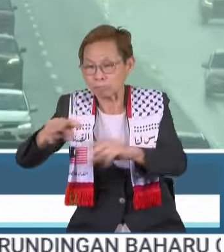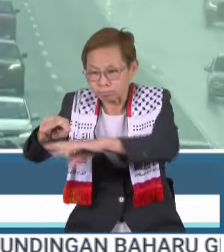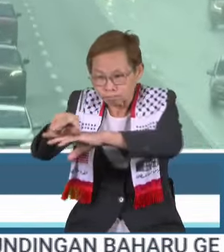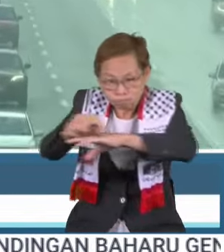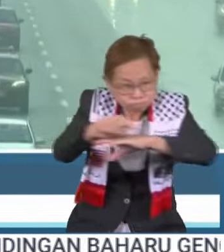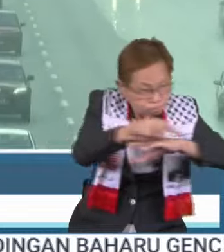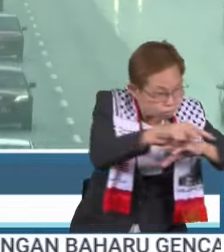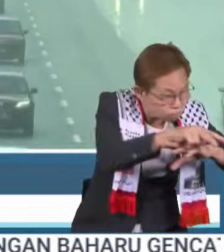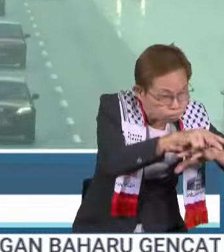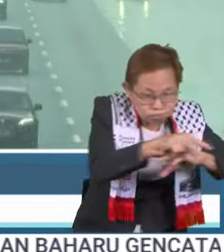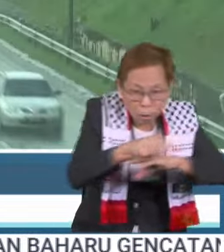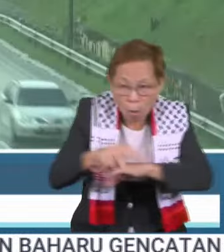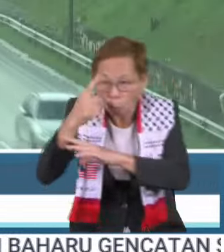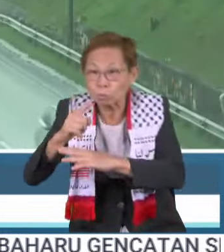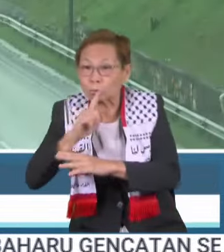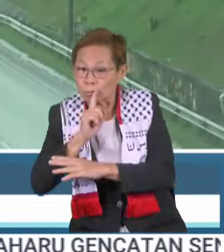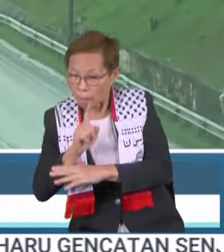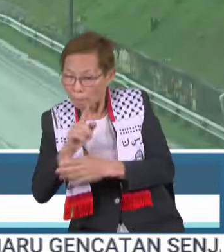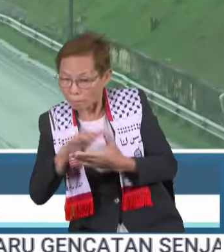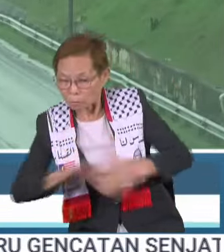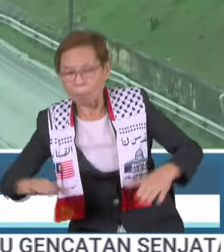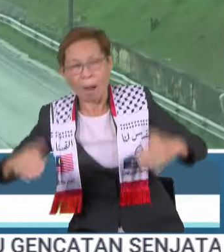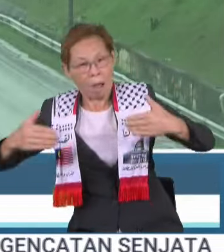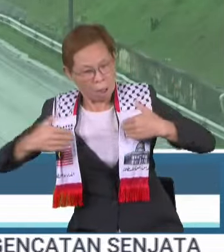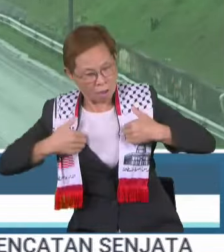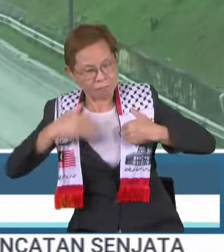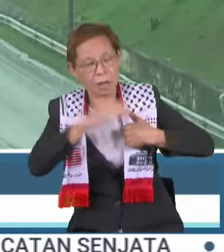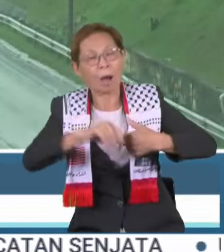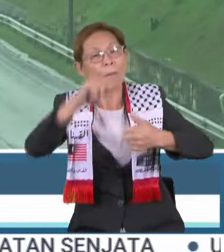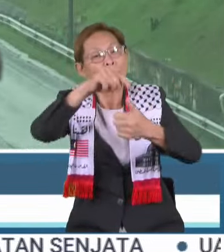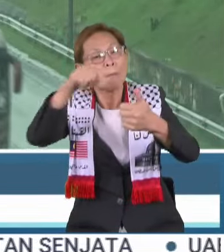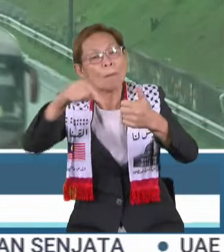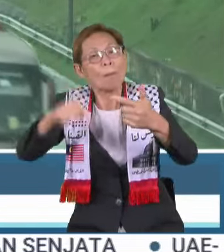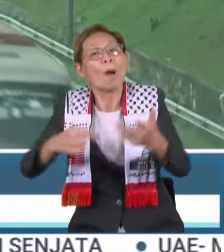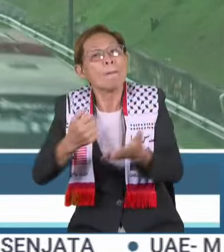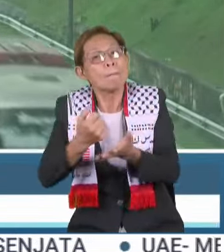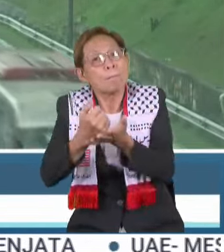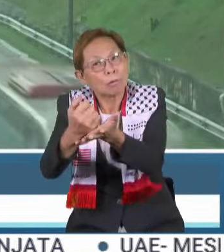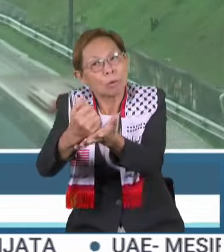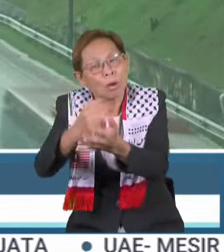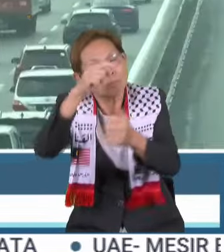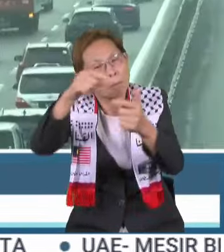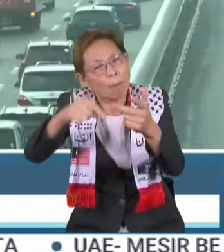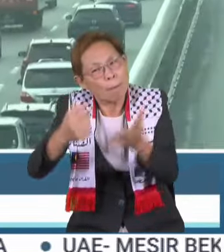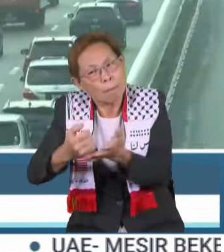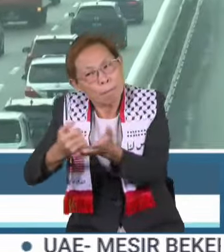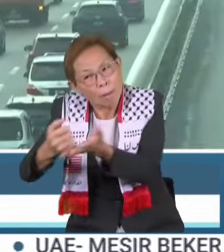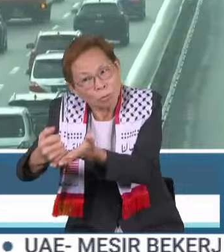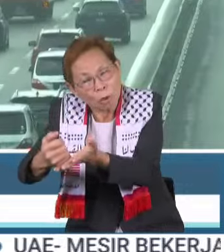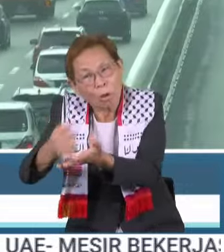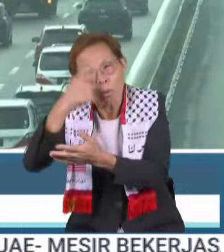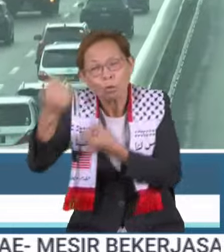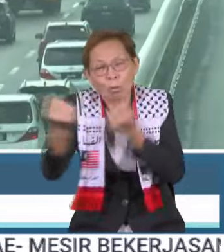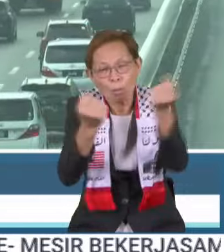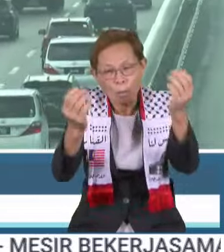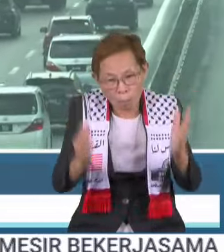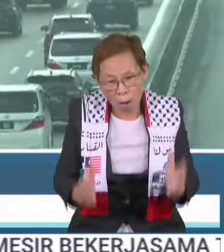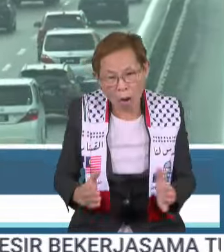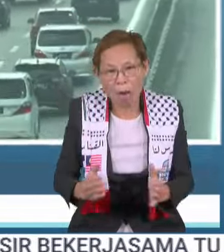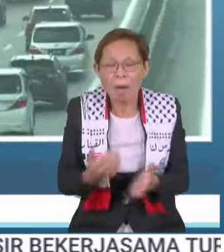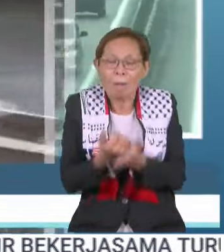sekitar bagi memastikan keselamatan terjamin dan apa-apa bantuan diperlukan oleh pengguna lebuh raya